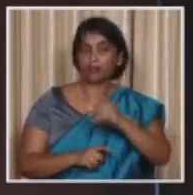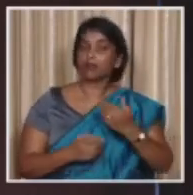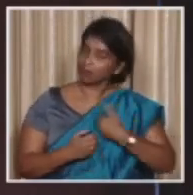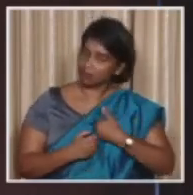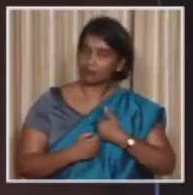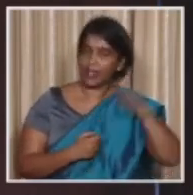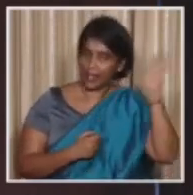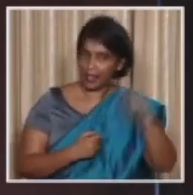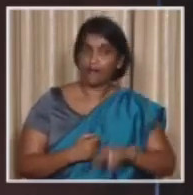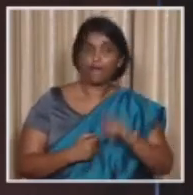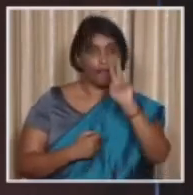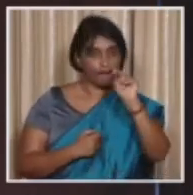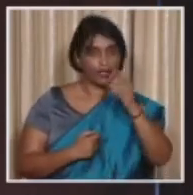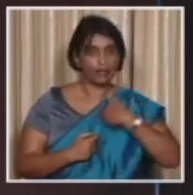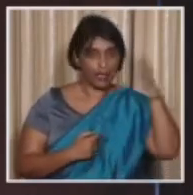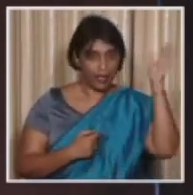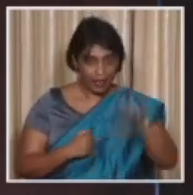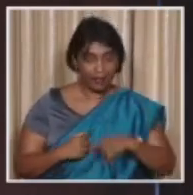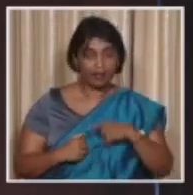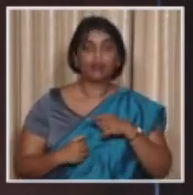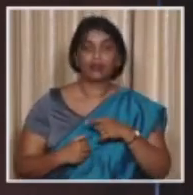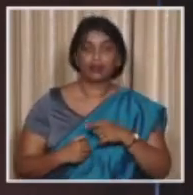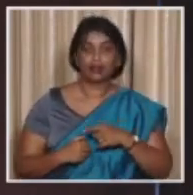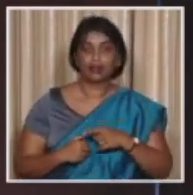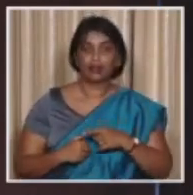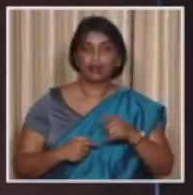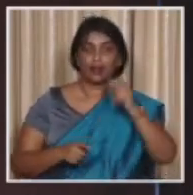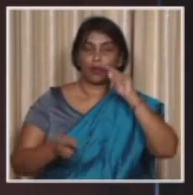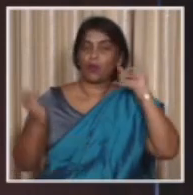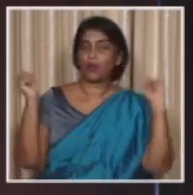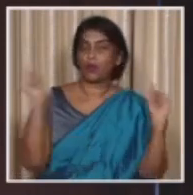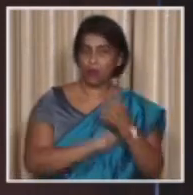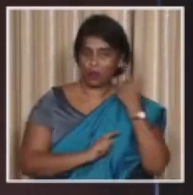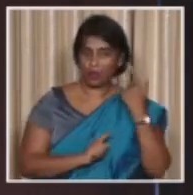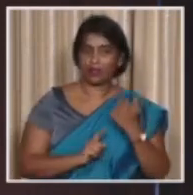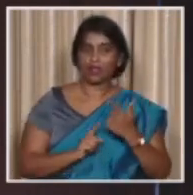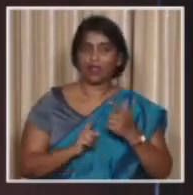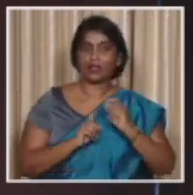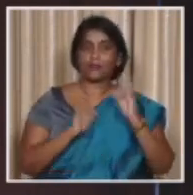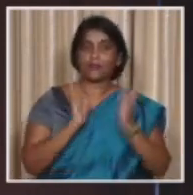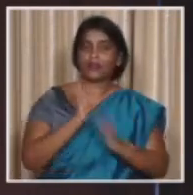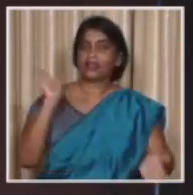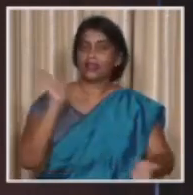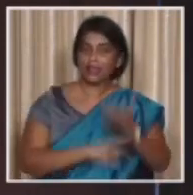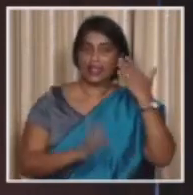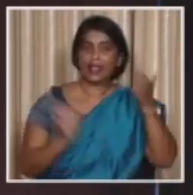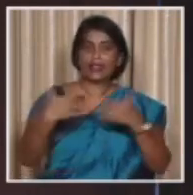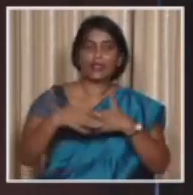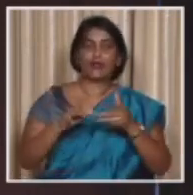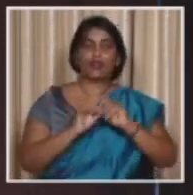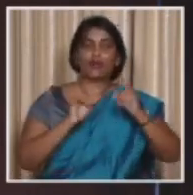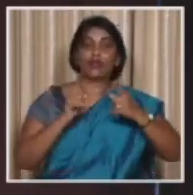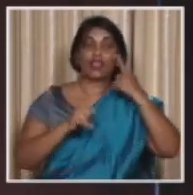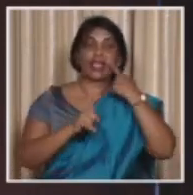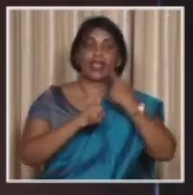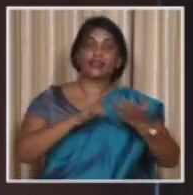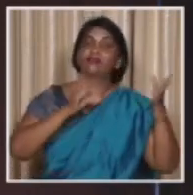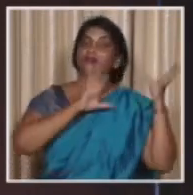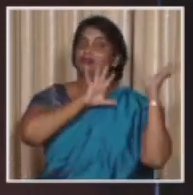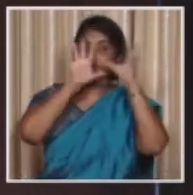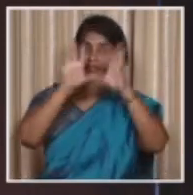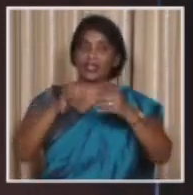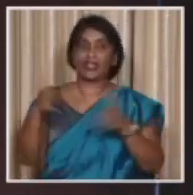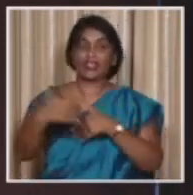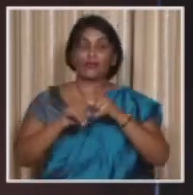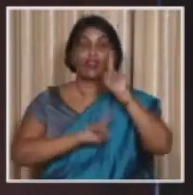එනවා. 20 වෙනිදා අපි එන්න හදනකොට මිනිහා පැනලා ගියා. අගමැතිතුමත් ගියා. කැබිනට් මණ්ඩලයත් ගියා නුවරට. කැබිනට්